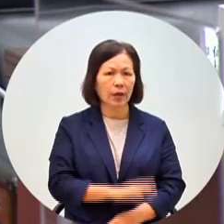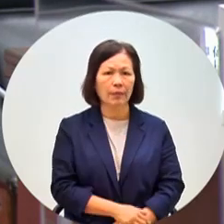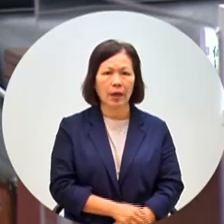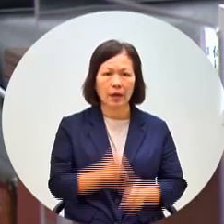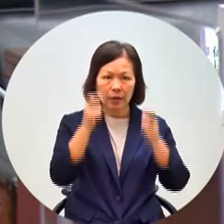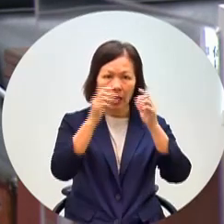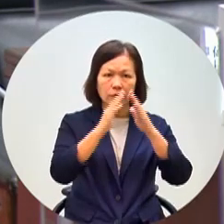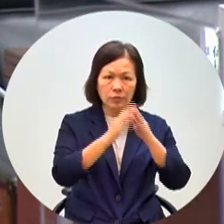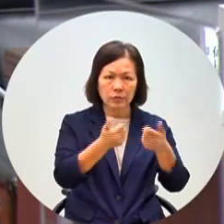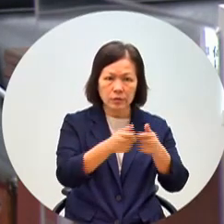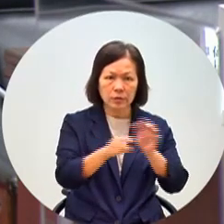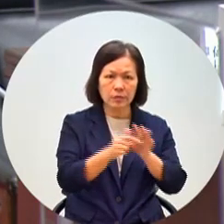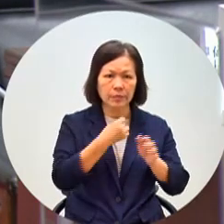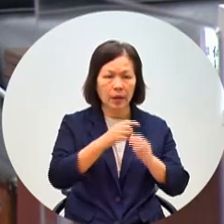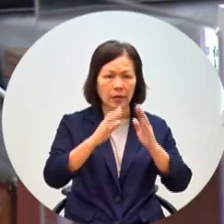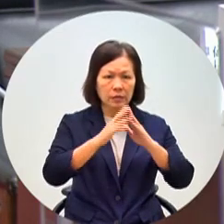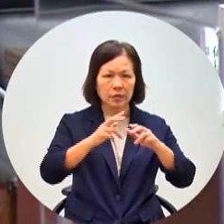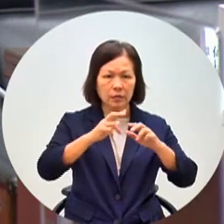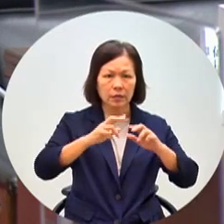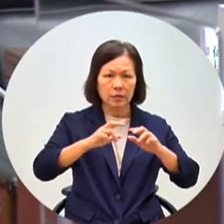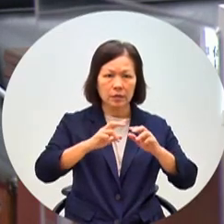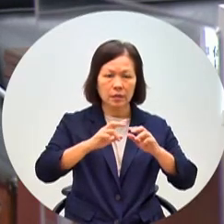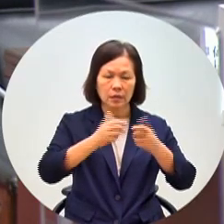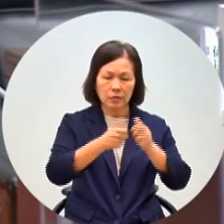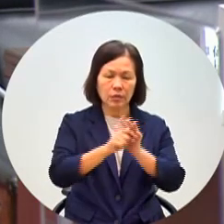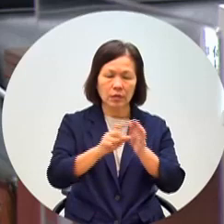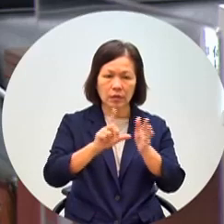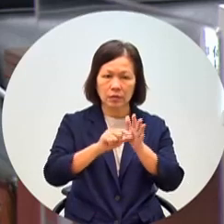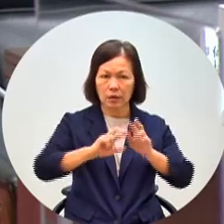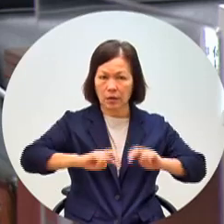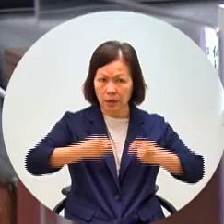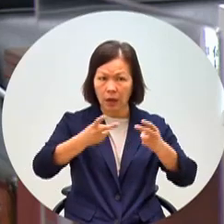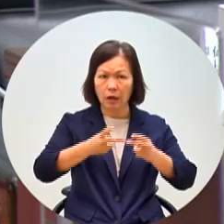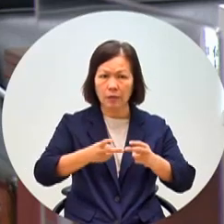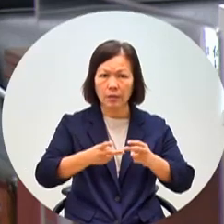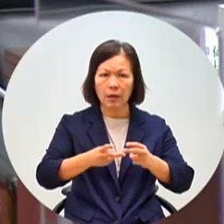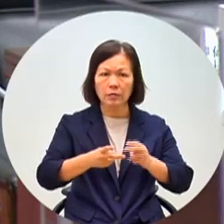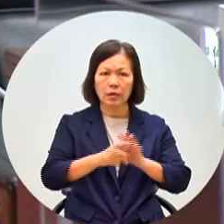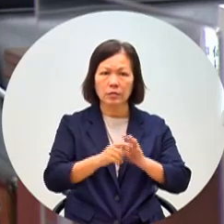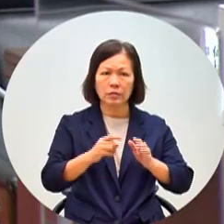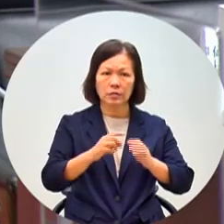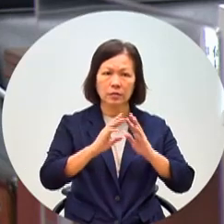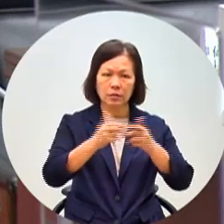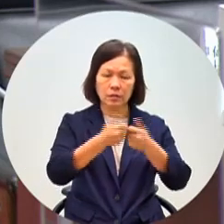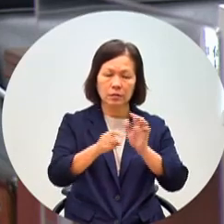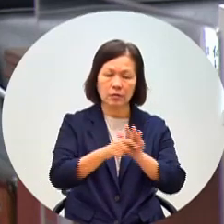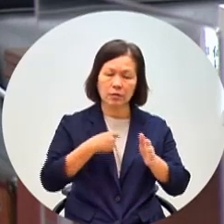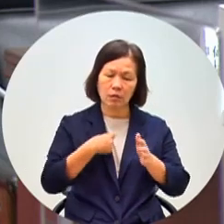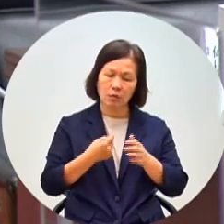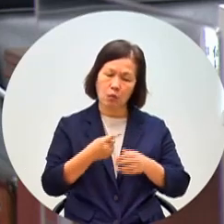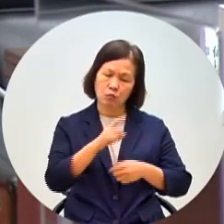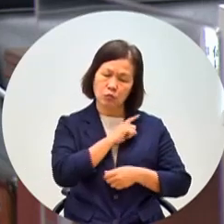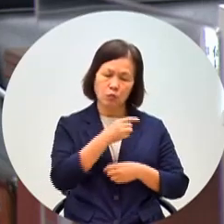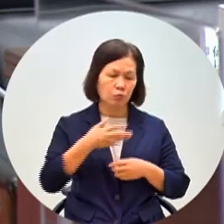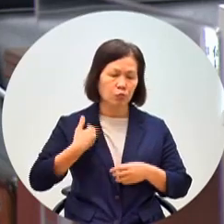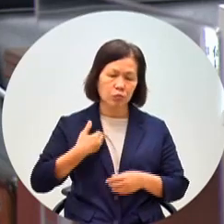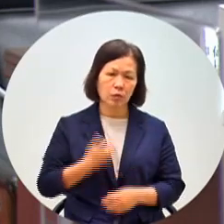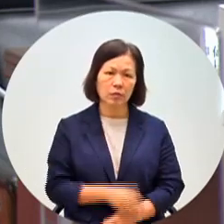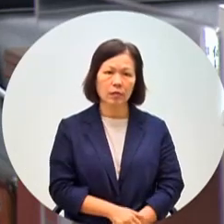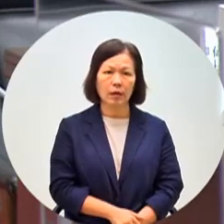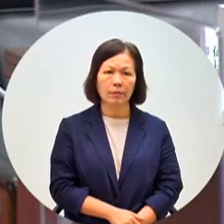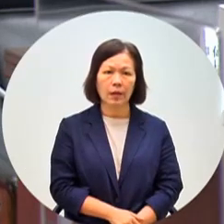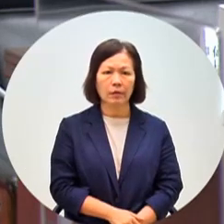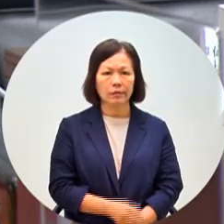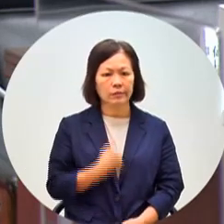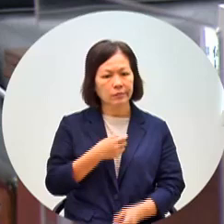议会改一个议员的总咨询时间，议员本身不知道，太